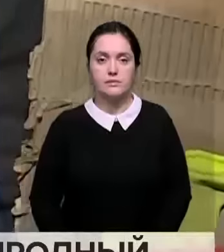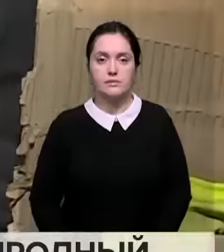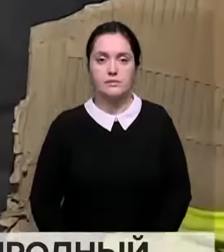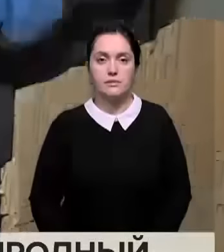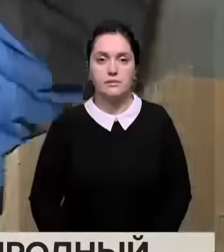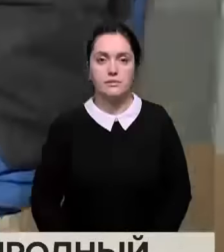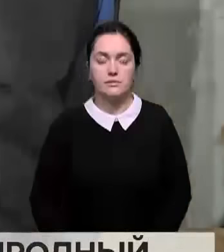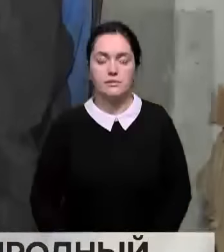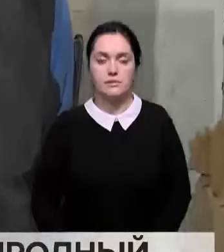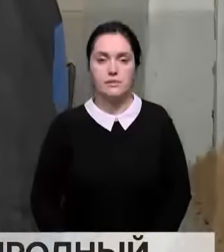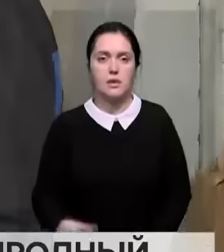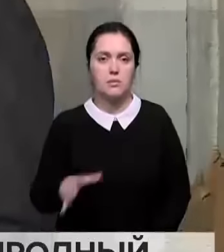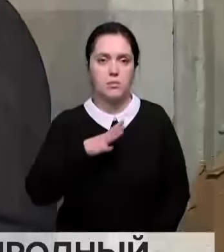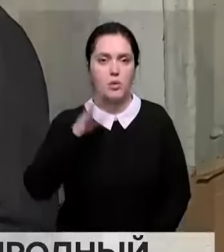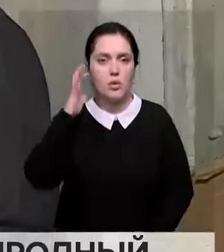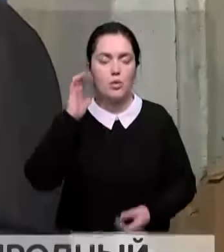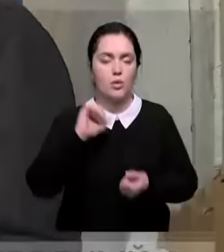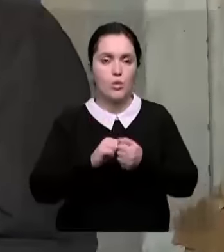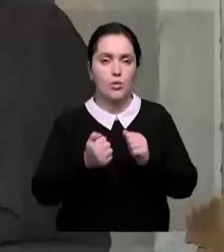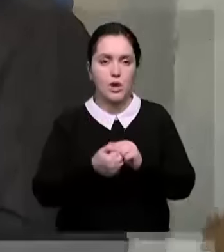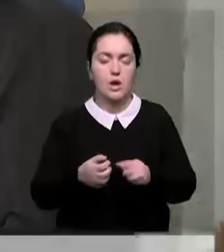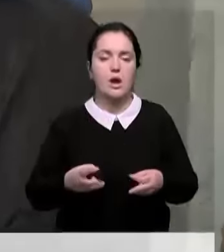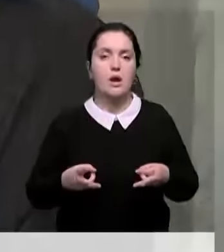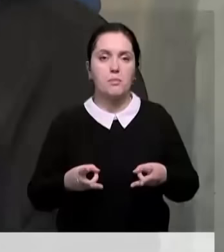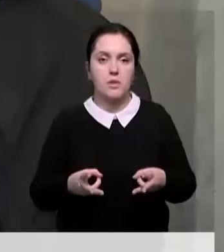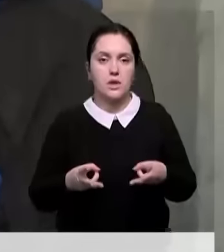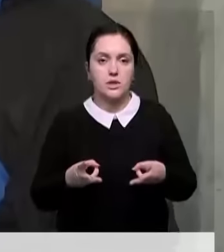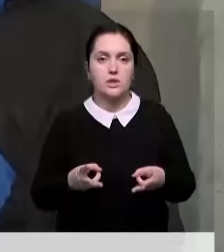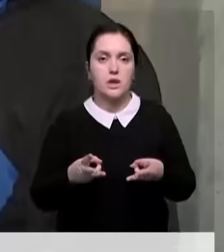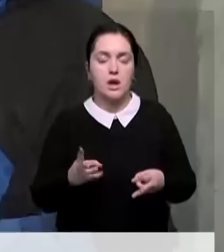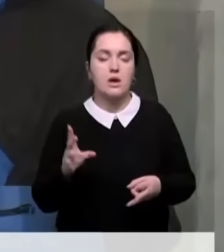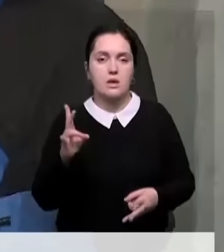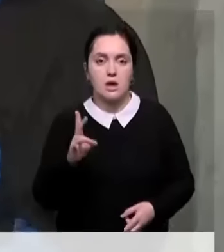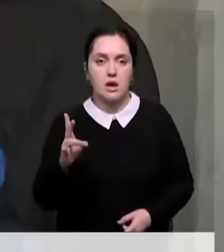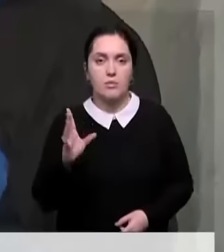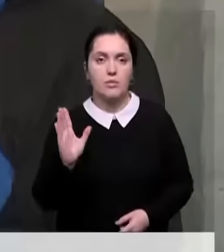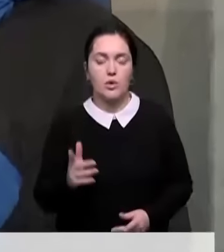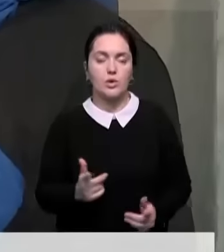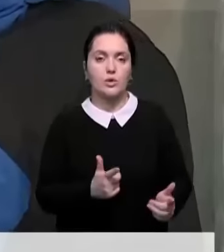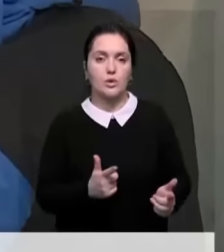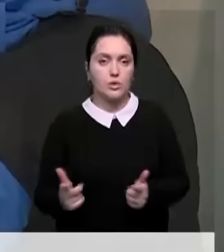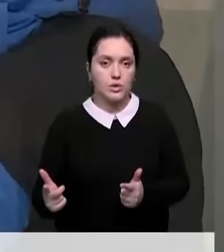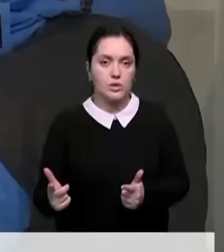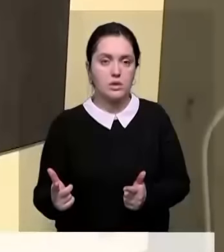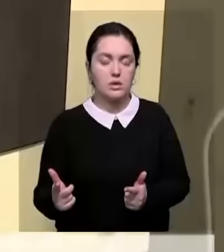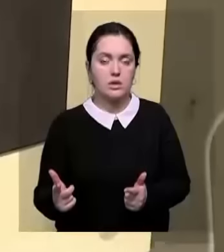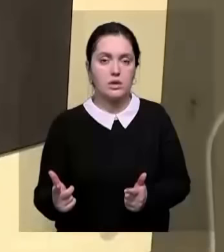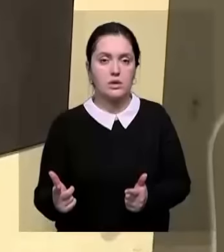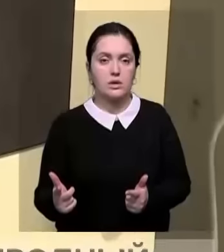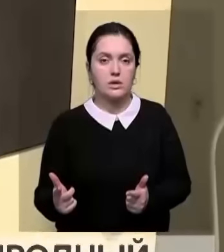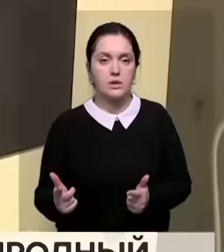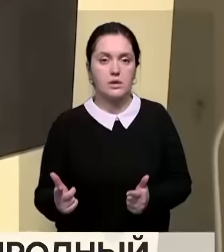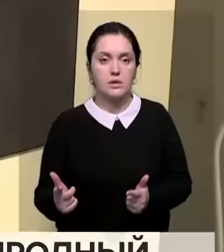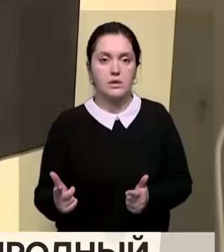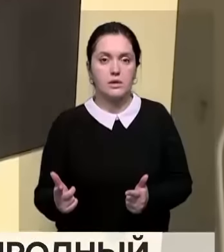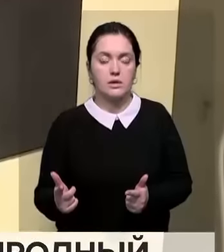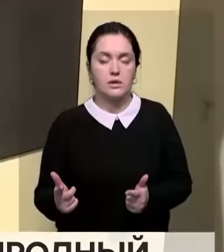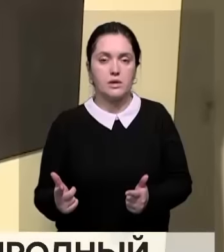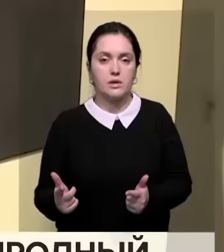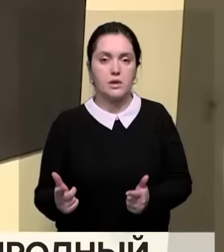печь. Запас угля было. Сказали, в ноябре подключат нас. И вот вчера нас подключили полностью. Новую газовую колонку